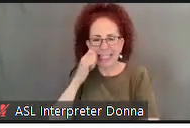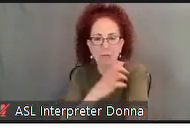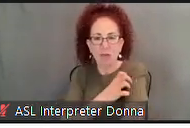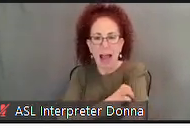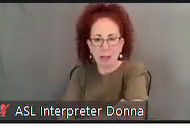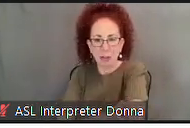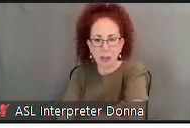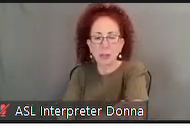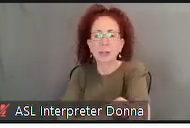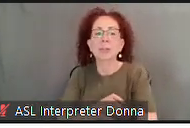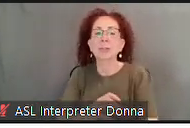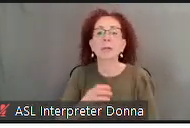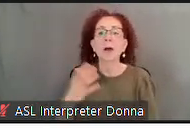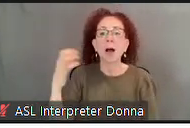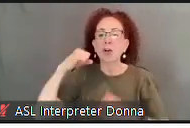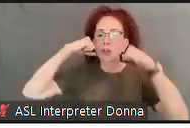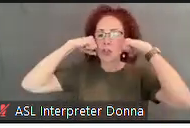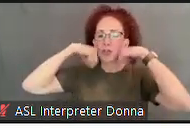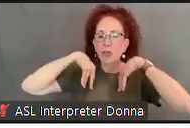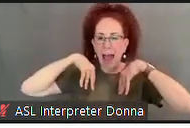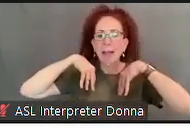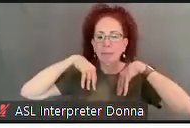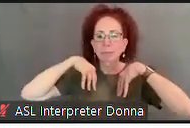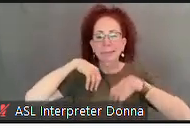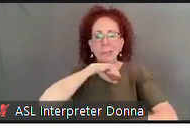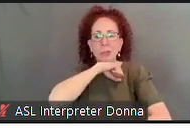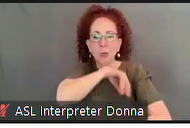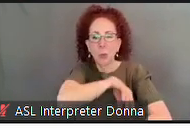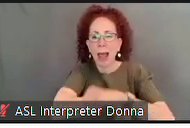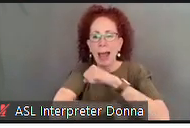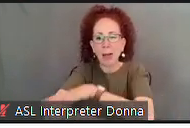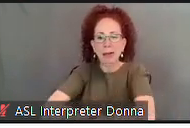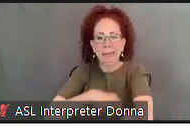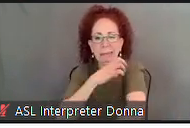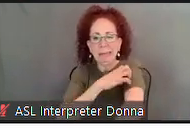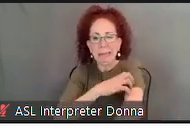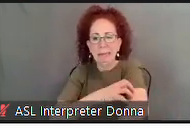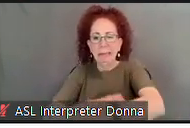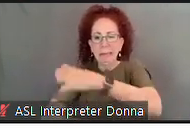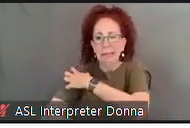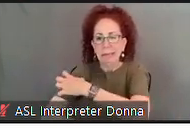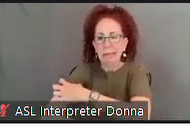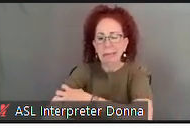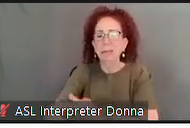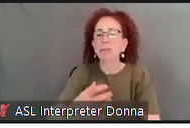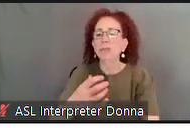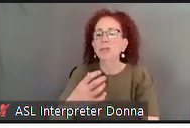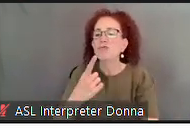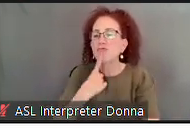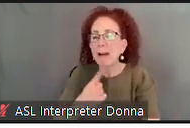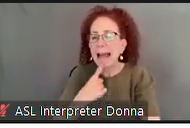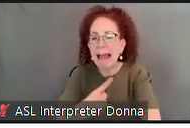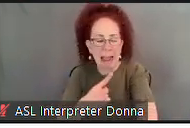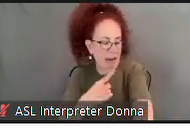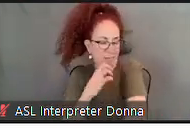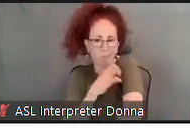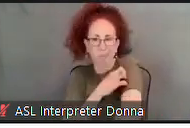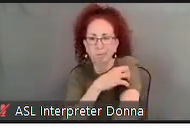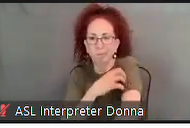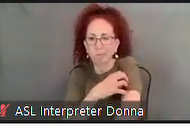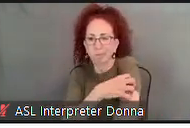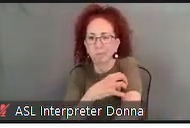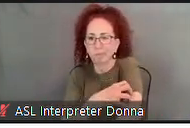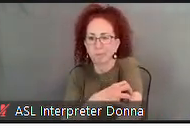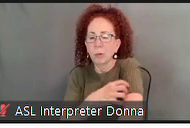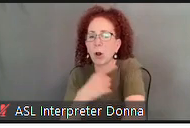热症呢是一个因为在皮肤上面出血流汗引起的，有些